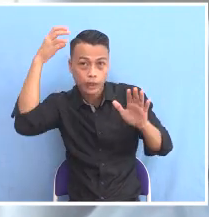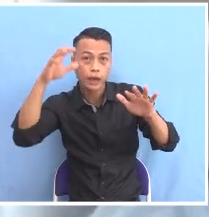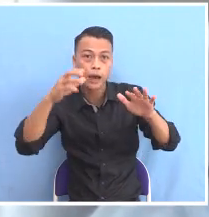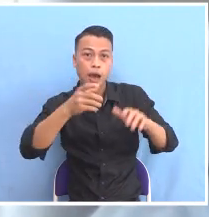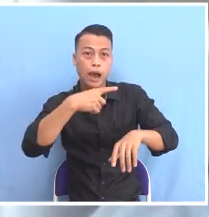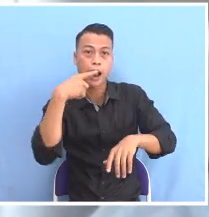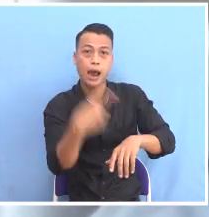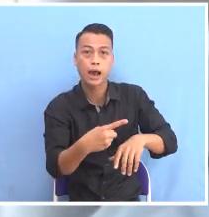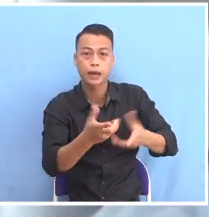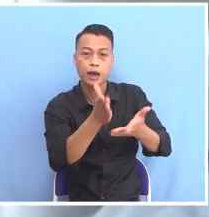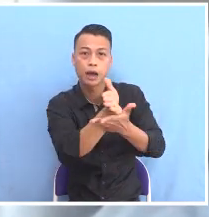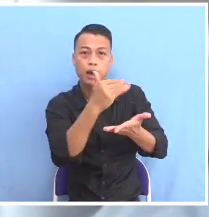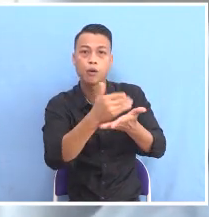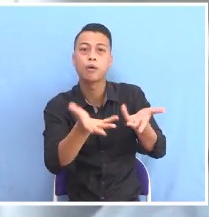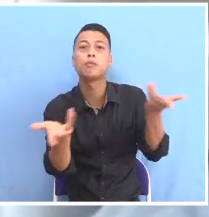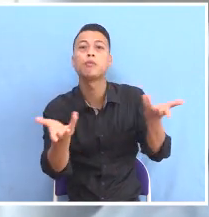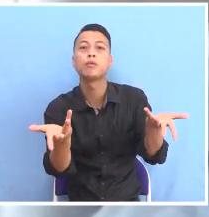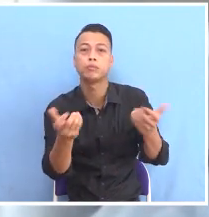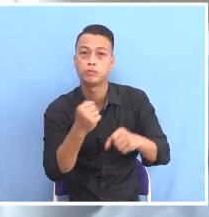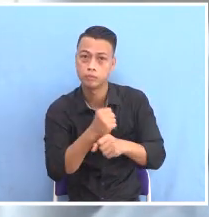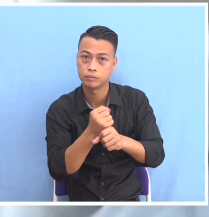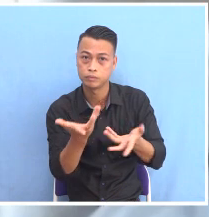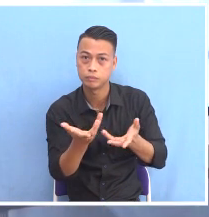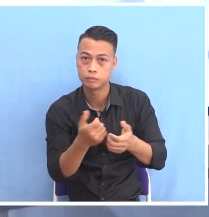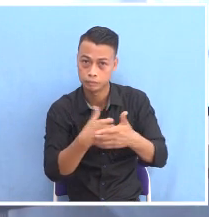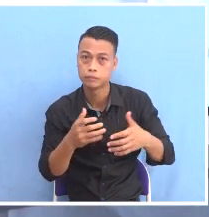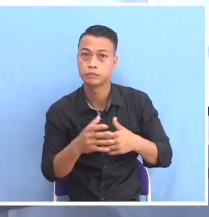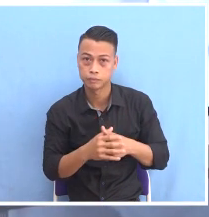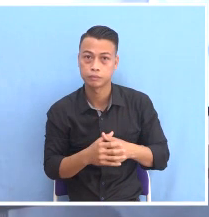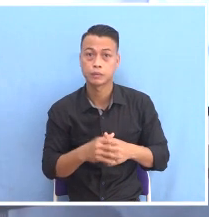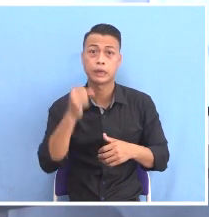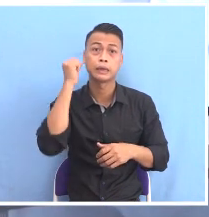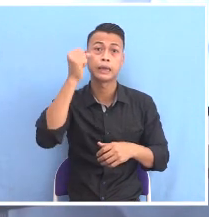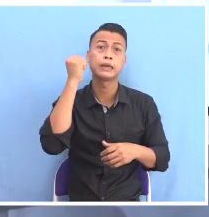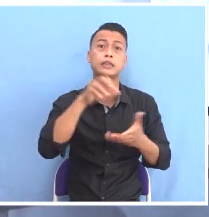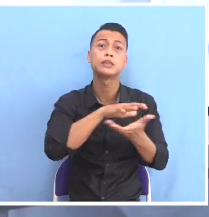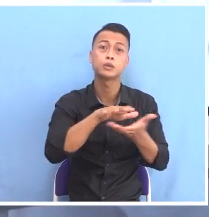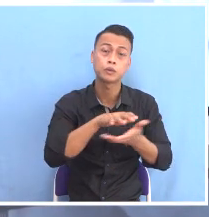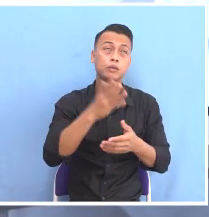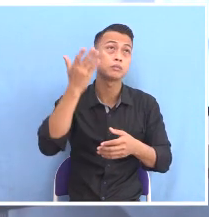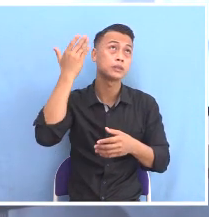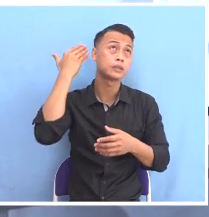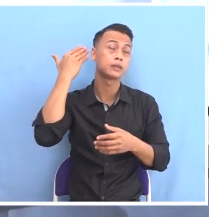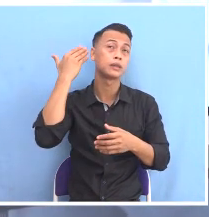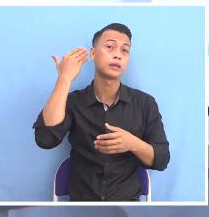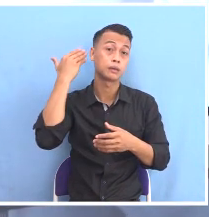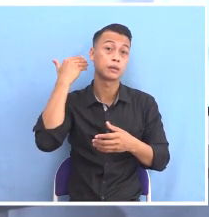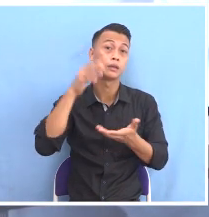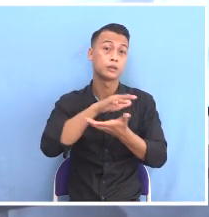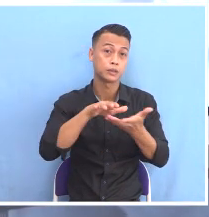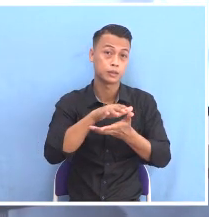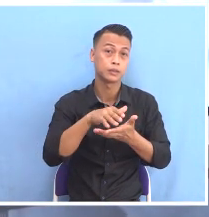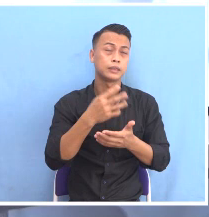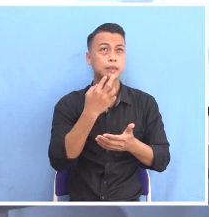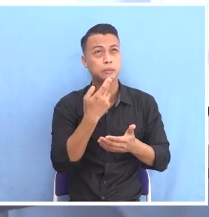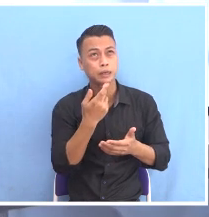ပြီးခဲ့တဲ့ညီလာခံမှာဒီချက်ကိုကျွန်တော်တို့နေနဲ့သဘောတူနိုင်တယ်။ဆိုတော့ကျွန်တော်တို့နိုင်ငံရေးဆွေးနွေးမှုကဏ္ဍမှာလည်းပဲပြီးခဲ့တဲ့ပွဲတွေမှာတခါ